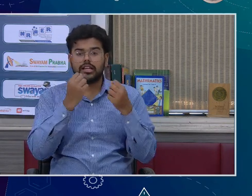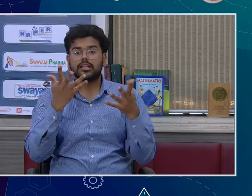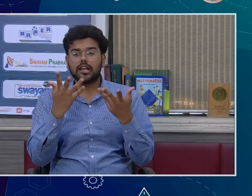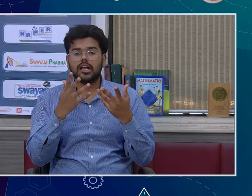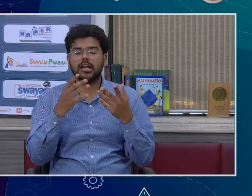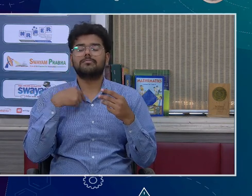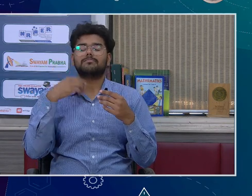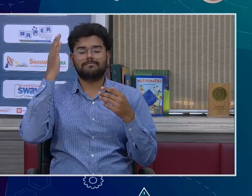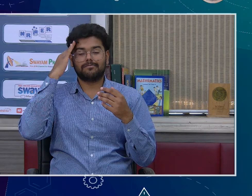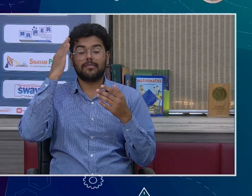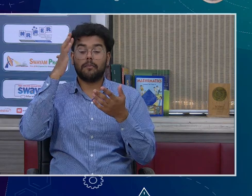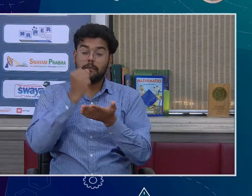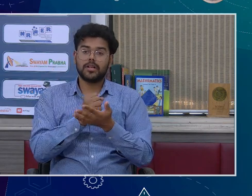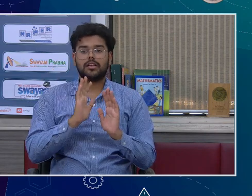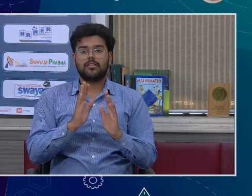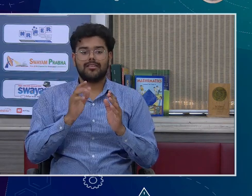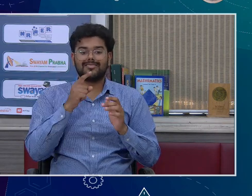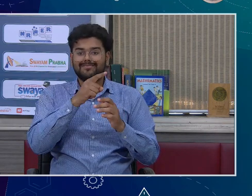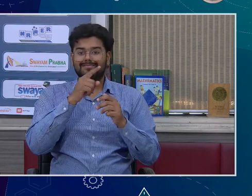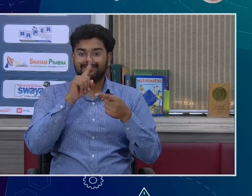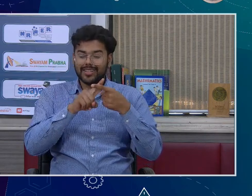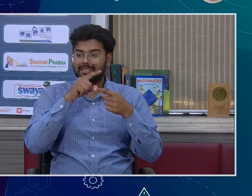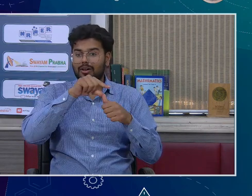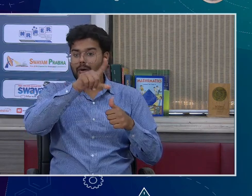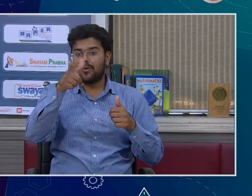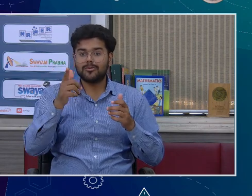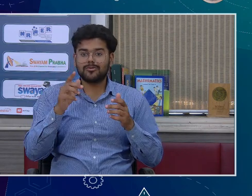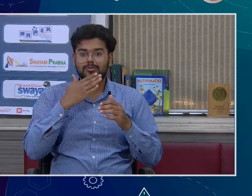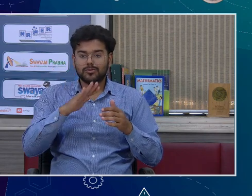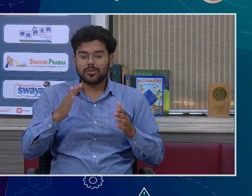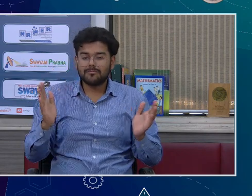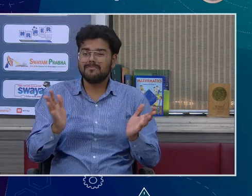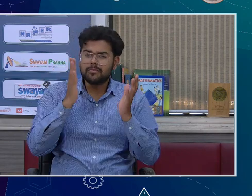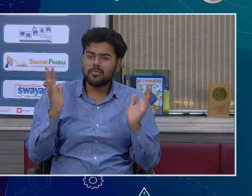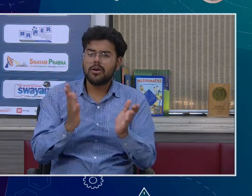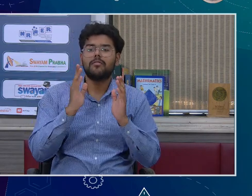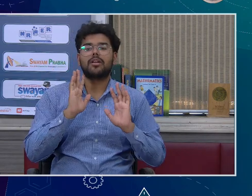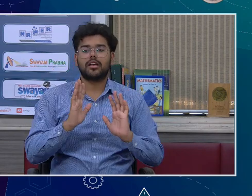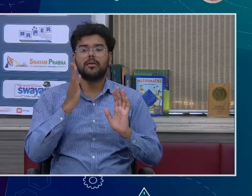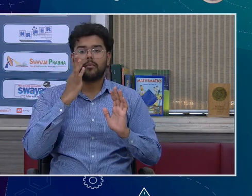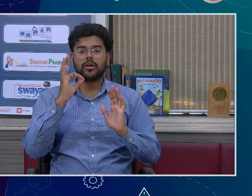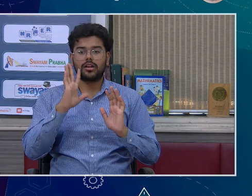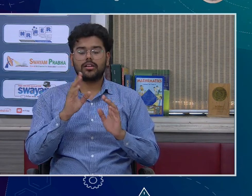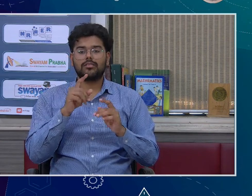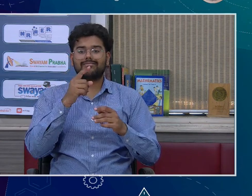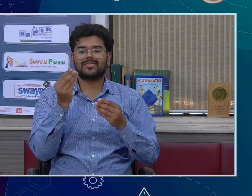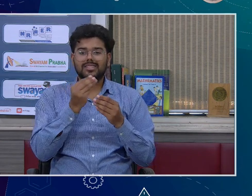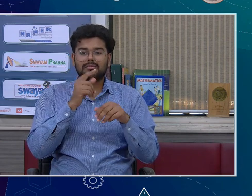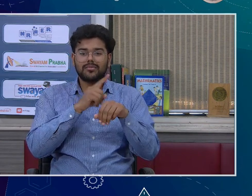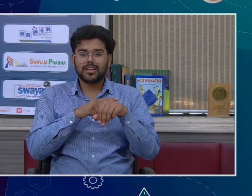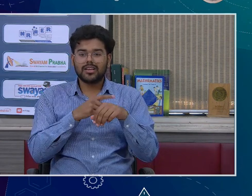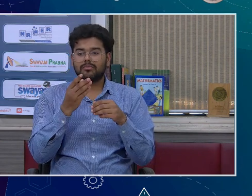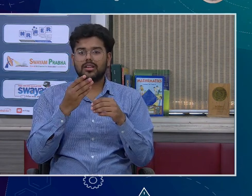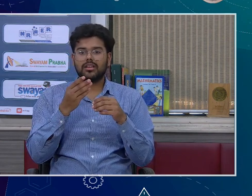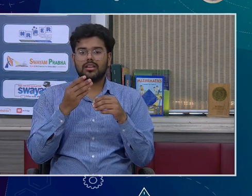and motivate them to work further. Now, कई बार ऐसे होते हैं, some children are very unhappy with